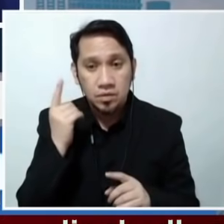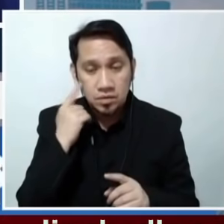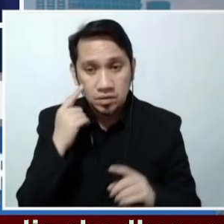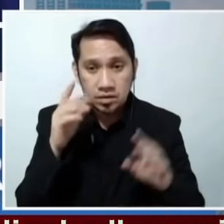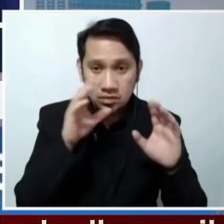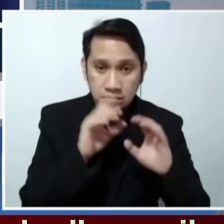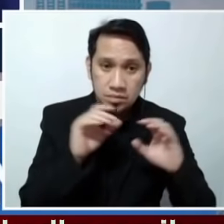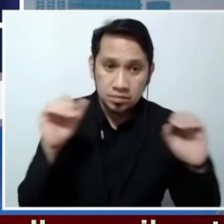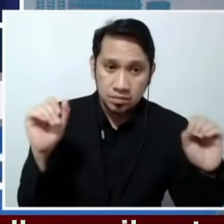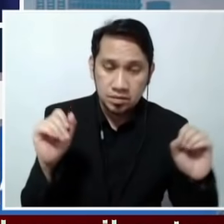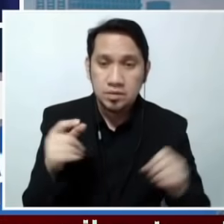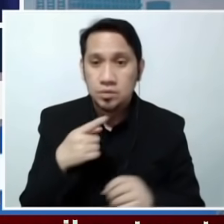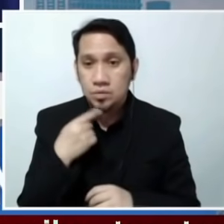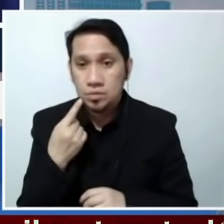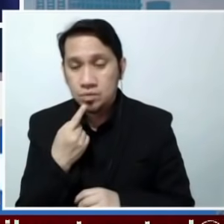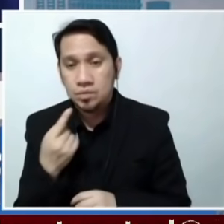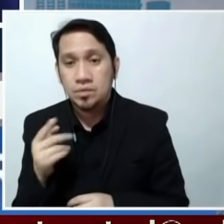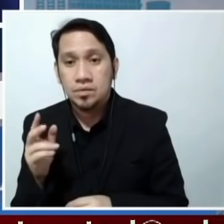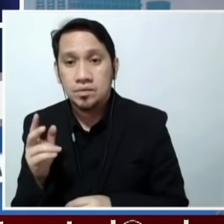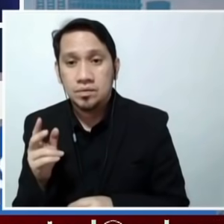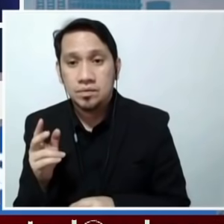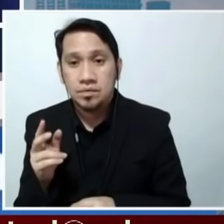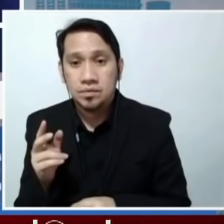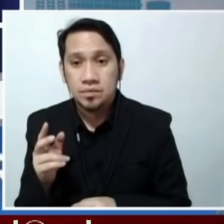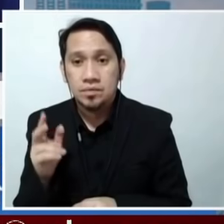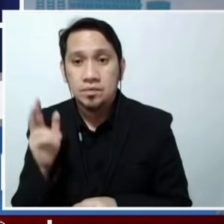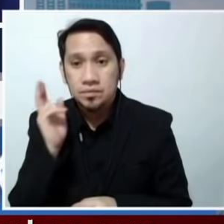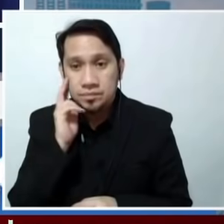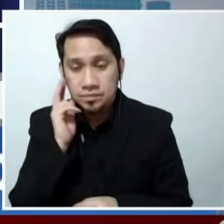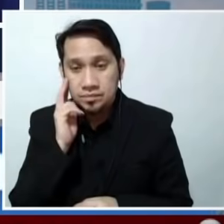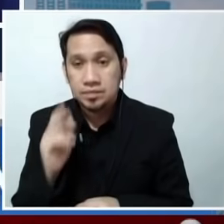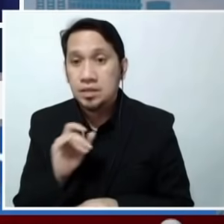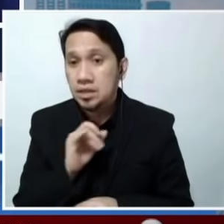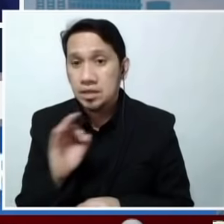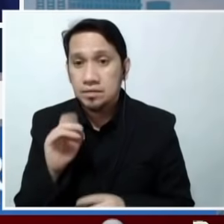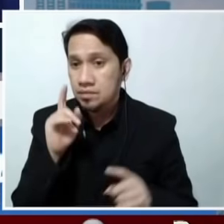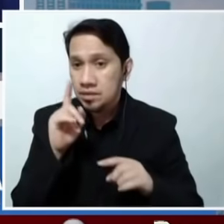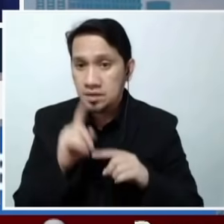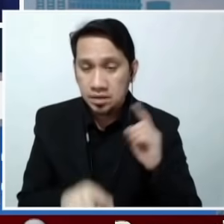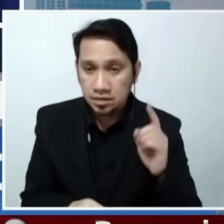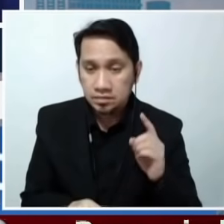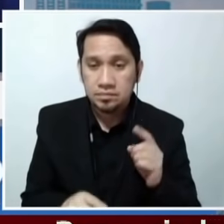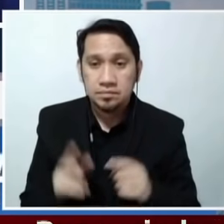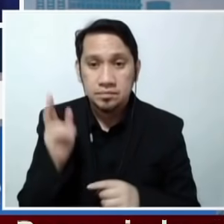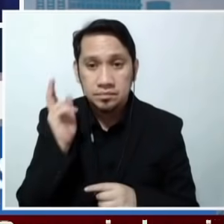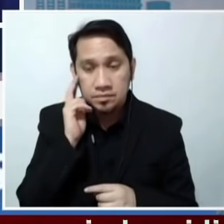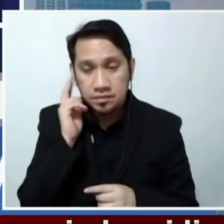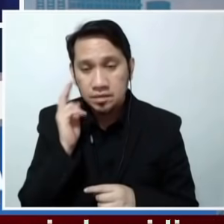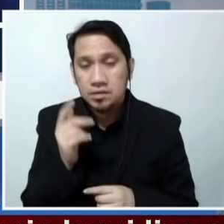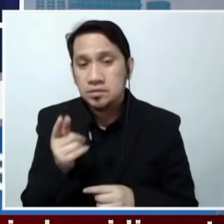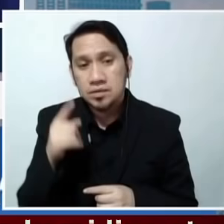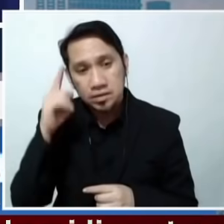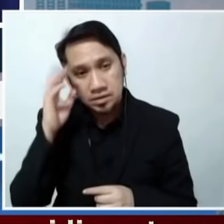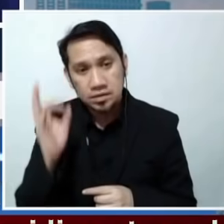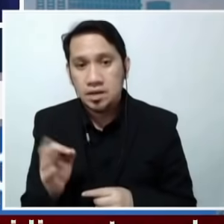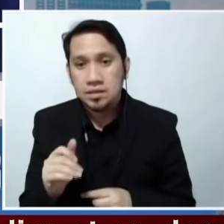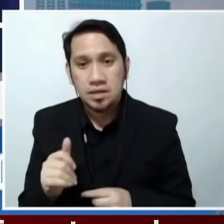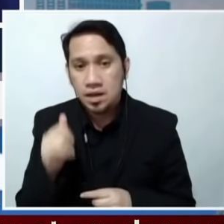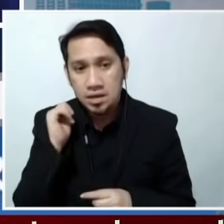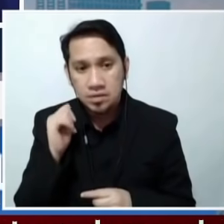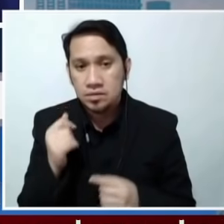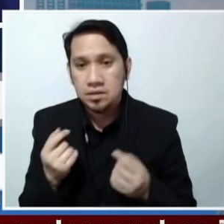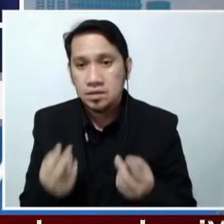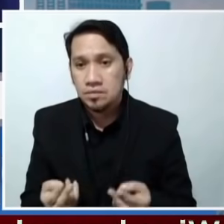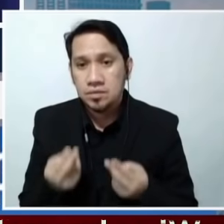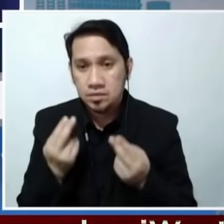president and then vice president si Pangulo. Ngayon, kung talagang hindi po tatakbo si Pangulo dahil talagang decided siya, ayaw na niya tumakbo,